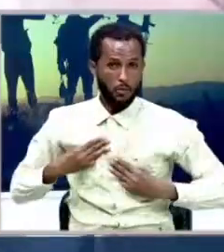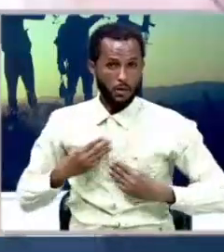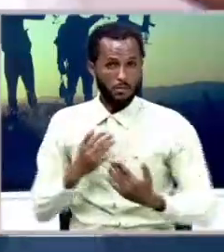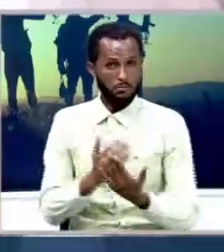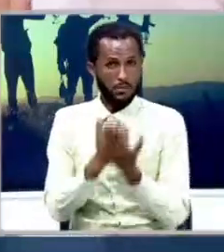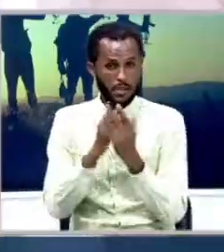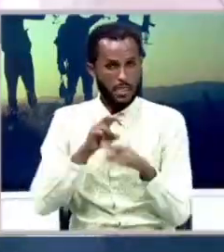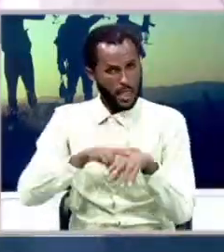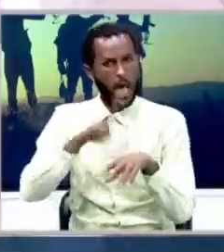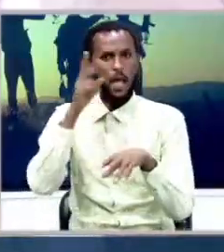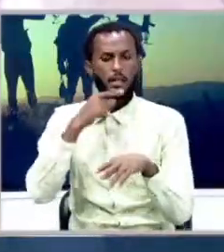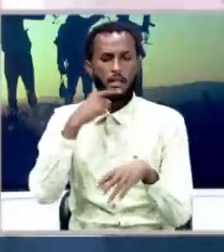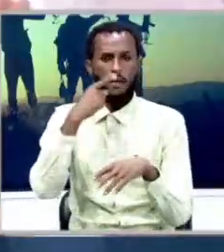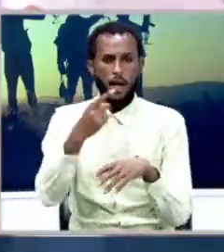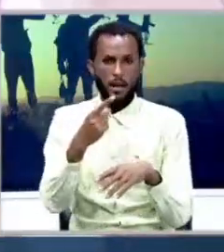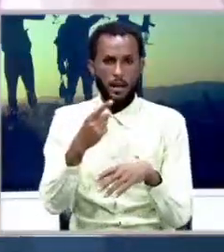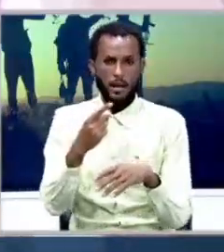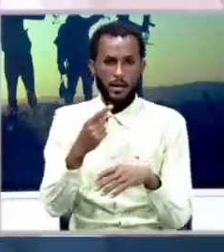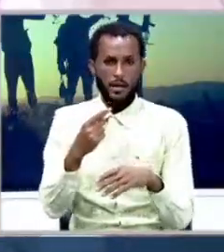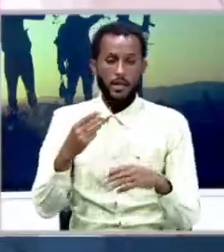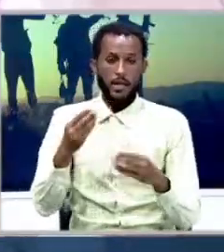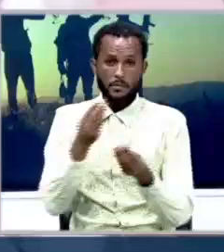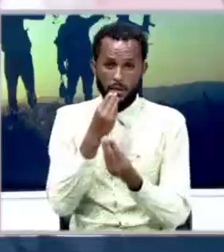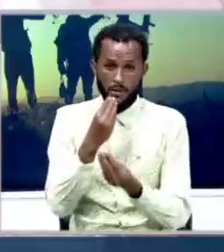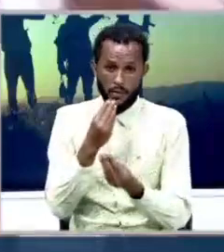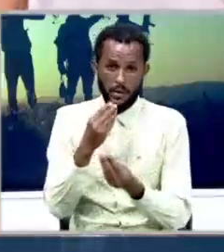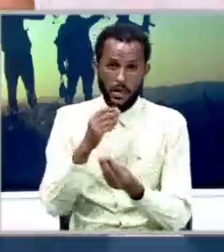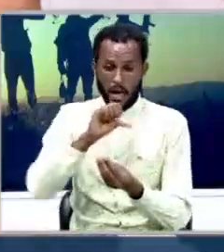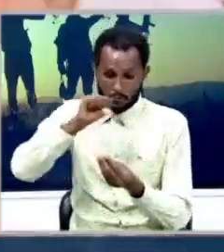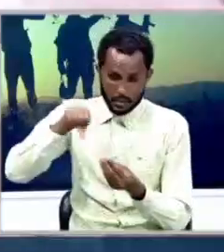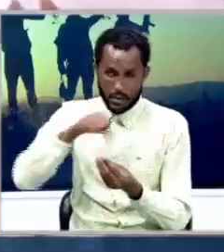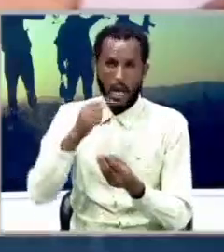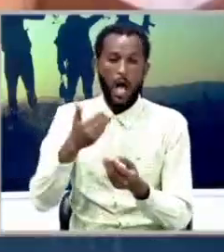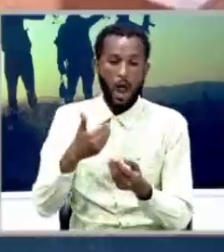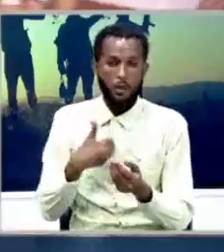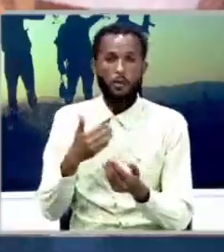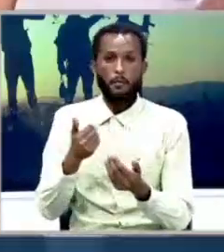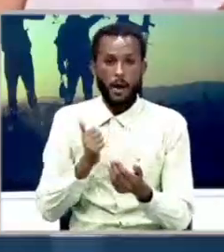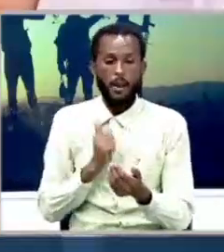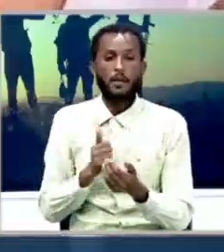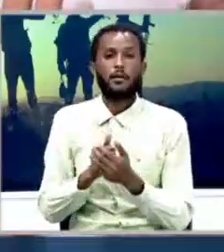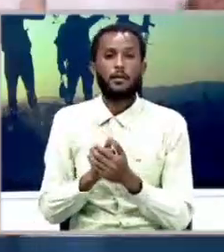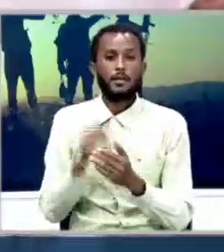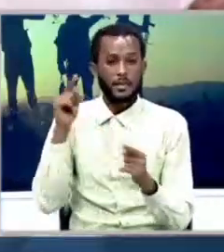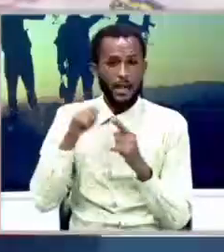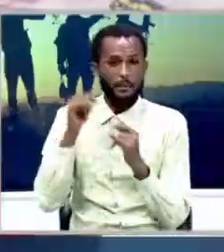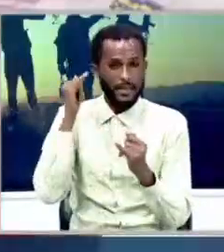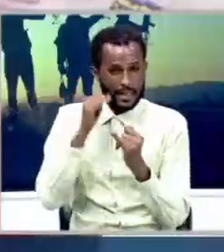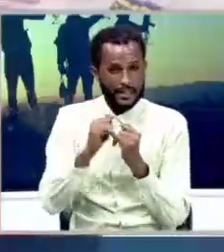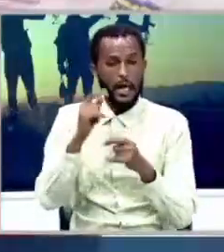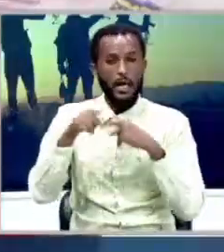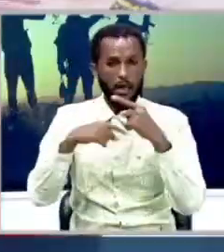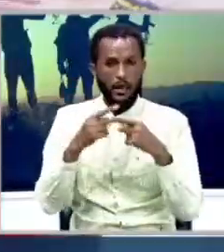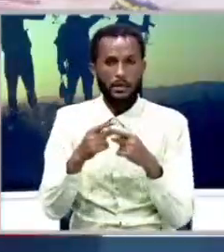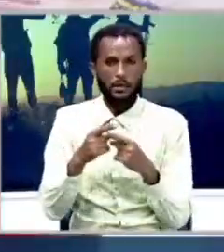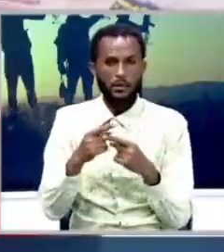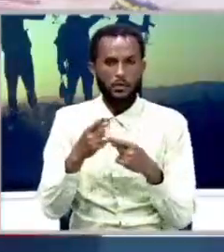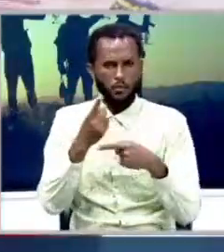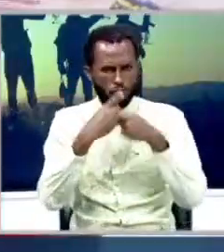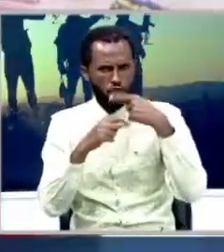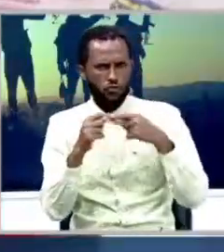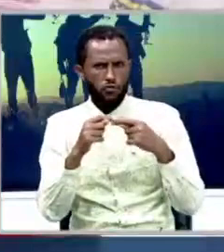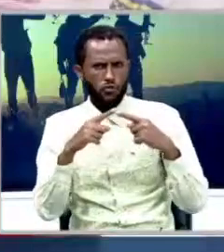ተልዓላ ተተሃል ናፍቱ ስንቂ ሰራዊት ምግጋር ኣለኹ ባዕለ ይኸድ እየ ሻብ መጠረሻ ክኸድ እየ ሞፂ